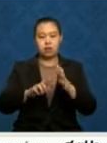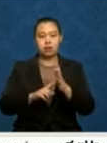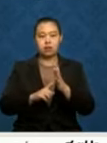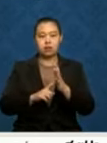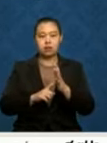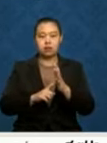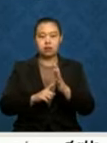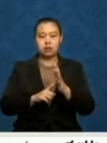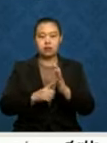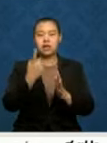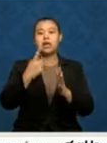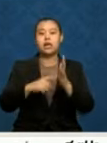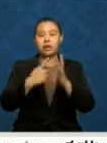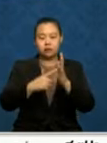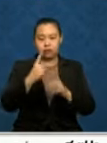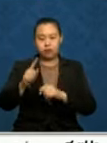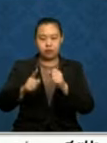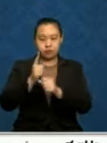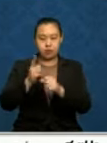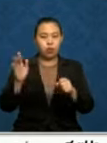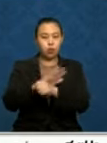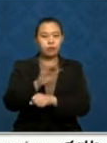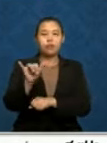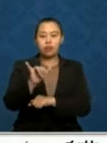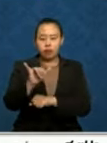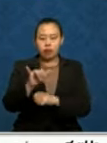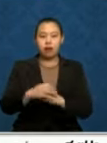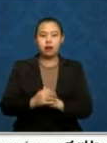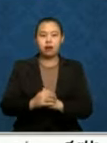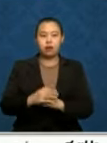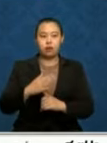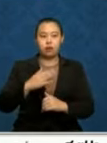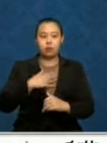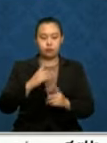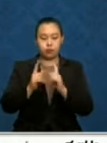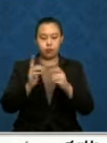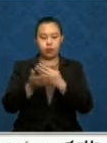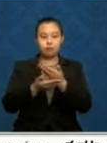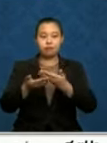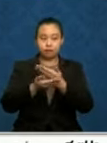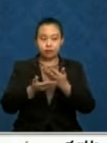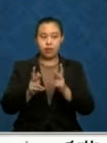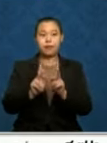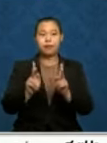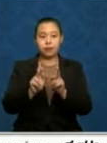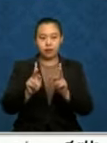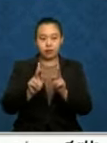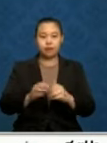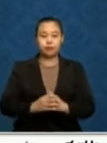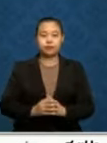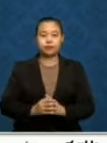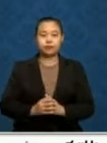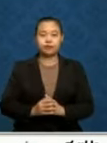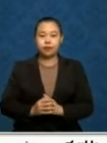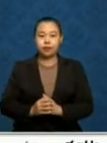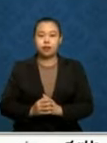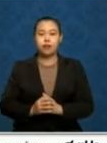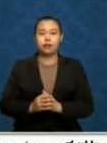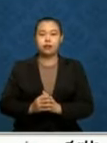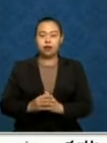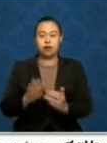1ปีเต็มก็เดี๋ยวผมจะนำข้อสังเกตไปหาหรือเพราะเป็นอำนาจของคณะกรรมการนะครับในส่วนที่ในการจะหาผลประโย